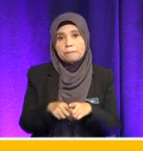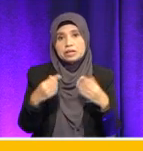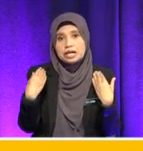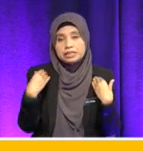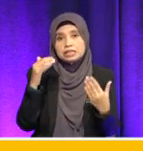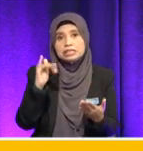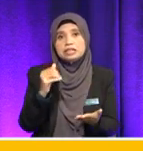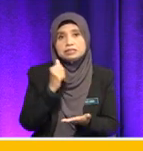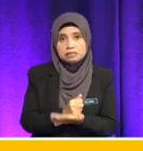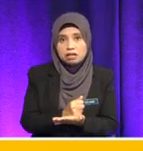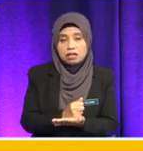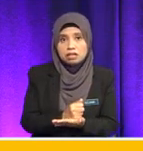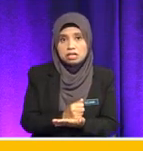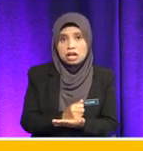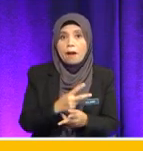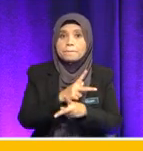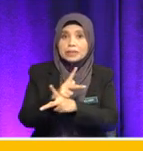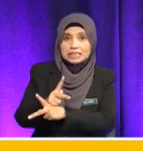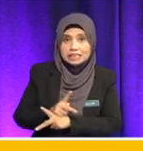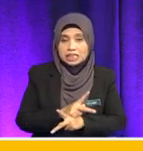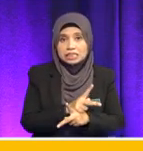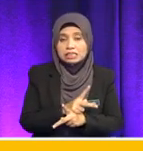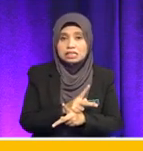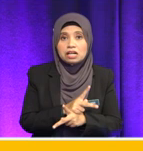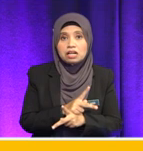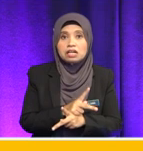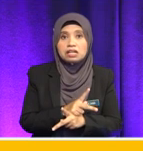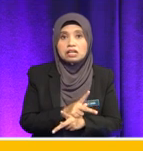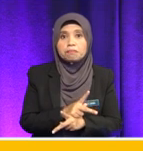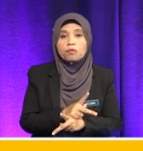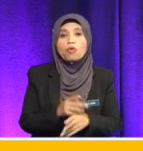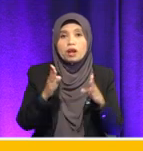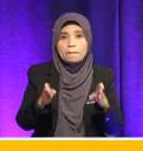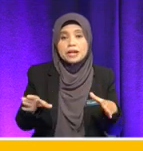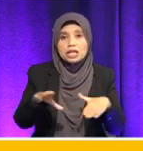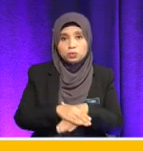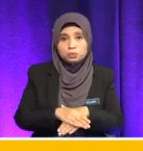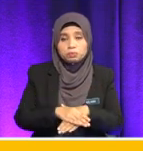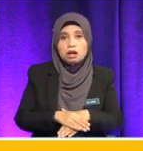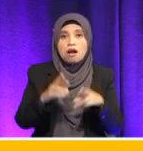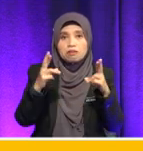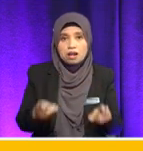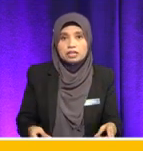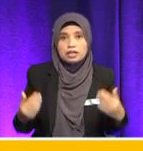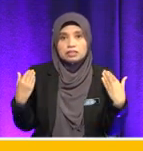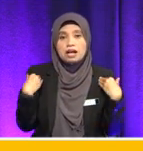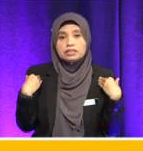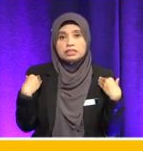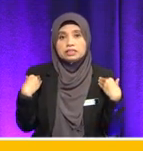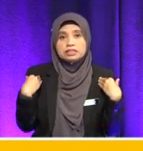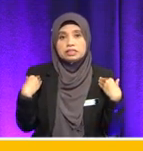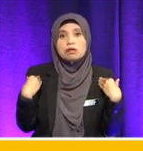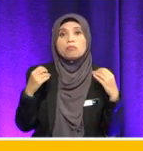mereka pertama memelihara kedudukan istimewa orang Melayu ini termasuk dalam pelembagaan kedua rakyat mempunyai hak dan kewajiban